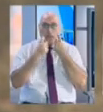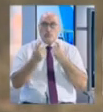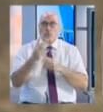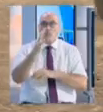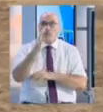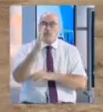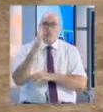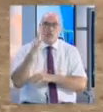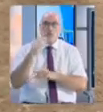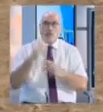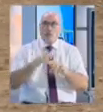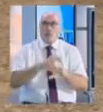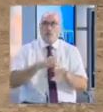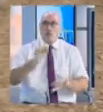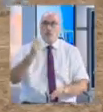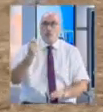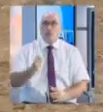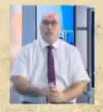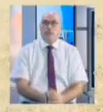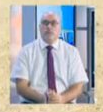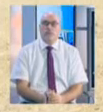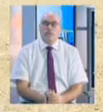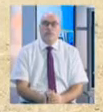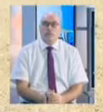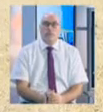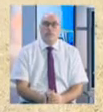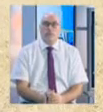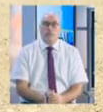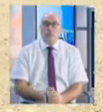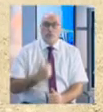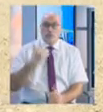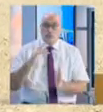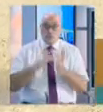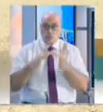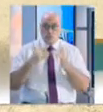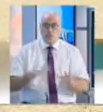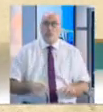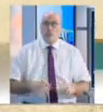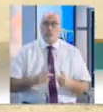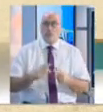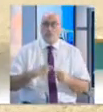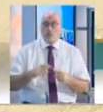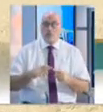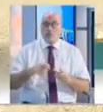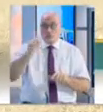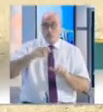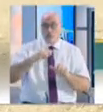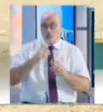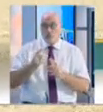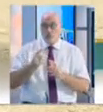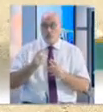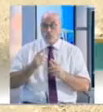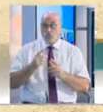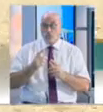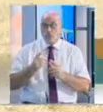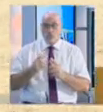الغابات على مستوى ولاية سقهراس. قمنا بإعطاء الأولوية إلى إجلاء السكان، وذلك لتفادي الأرواح